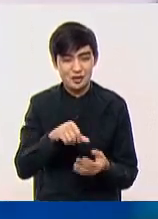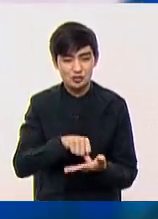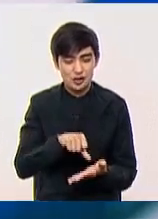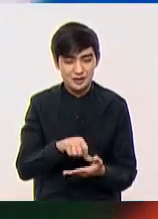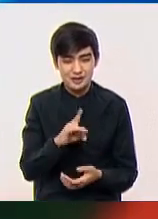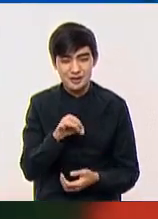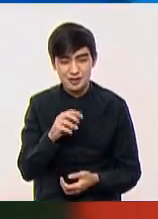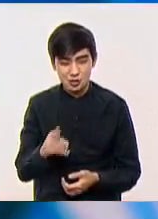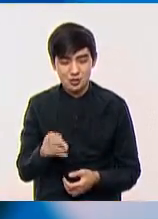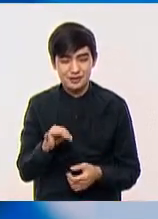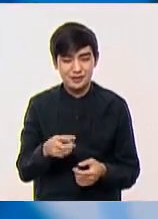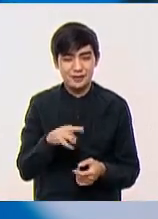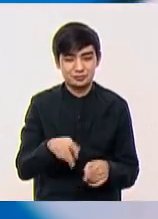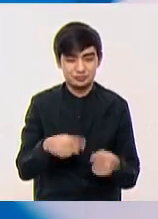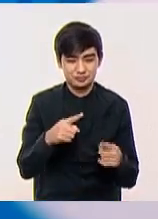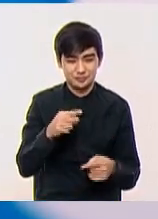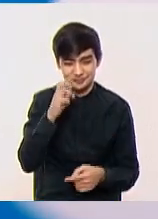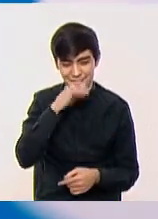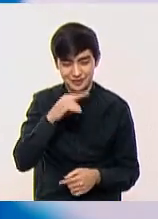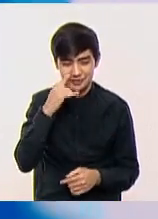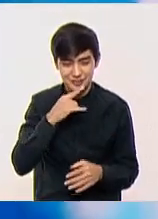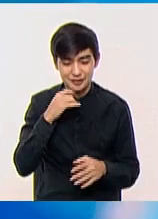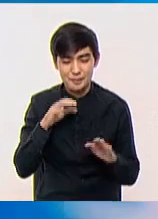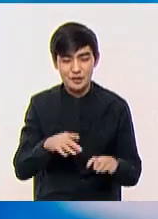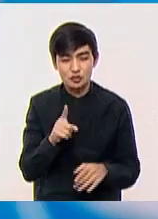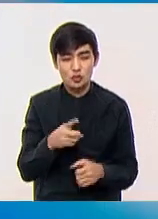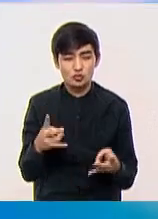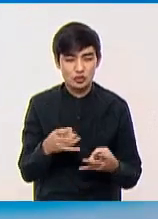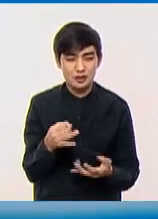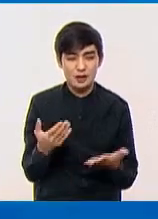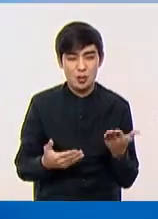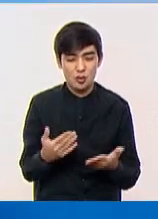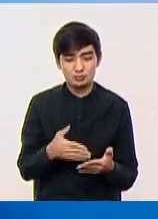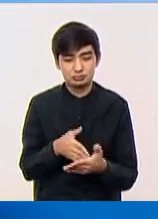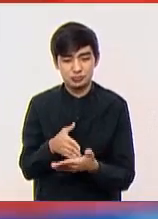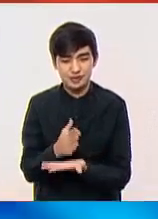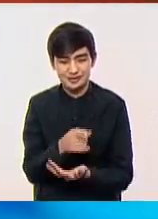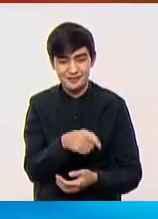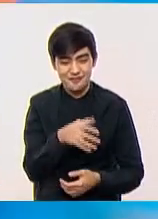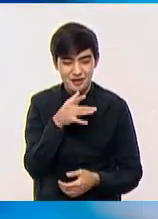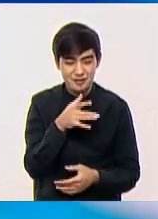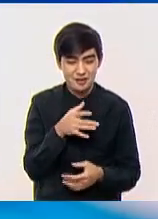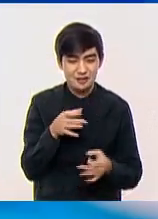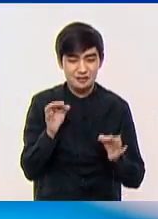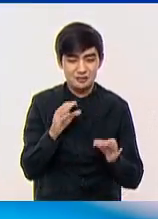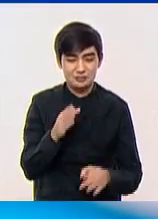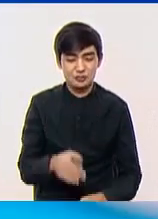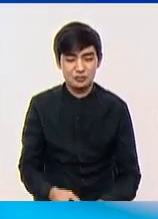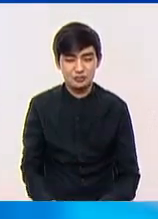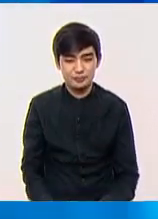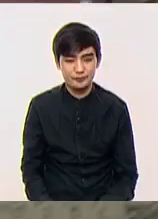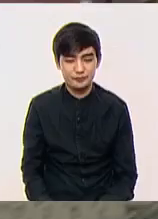рынка для продвижения его в нашей стране. Что для этого нужно и какие барьеры стоят на пути, расскажет наш корреспондент.